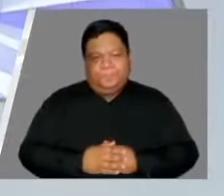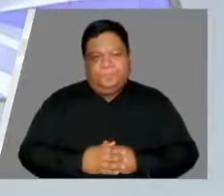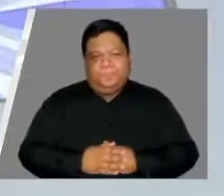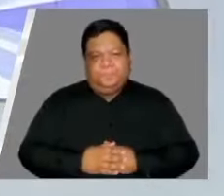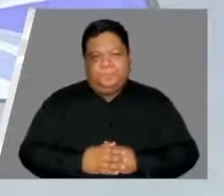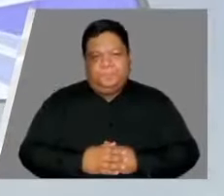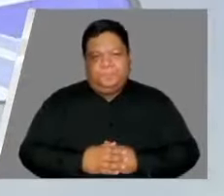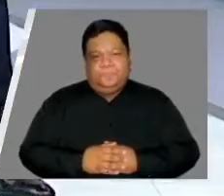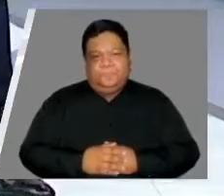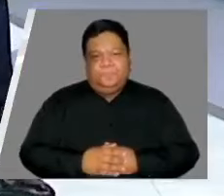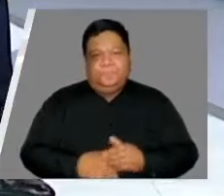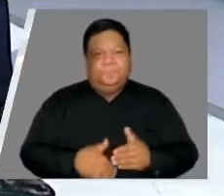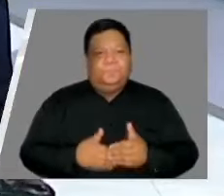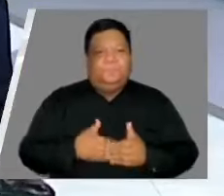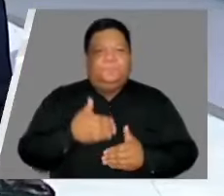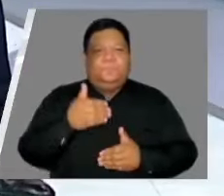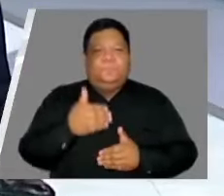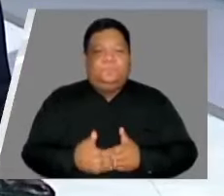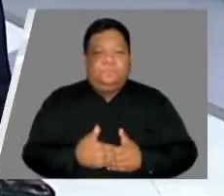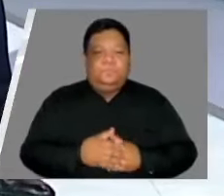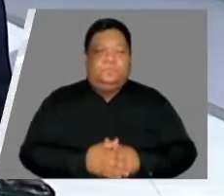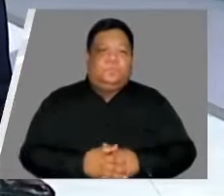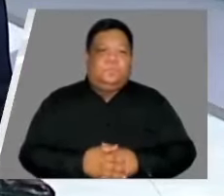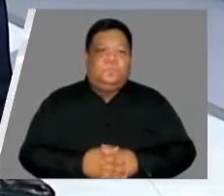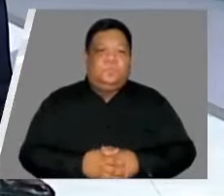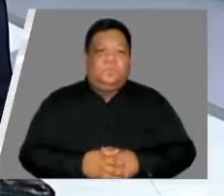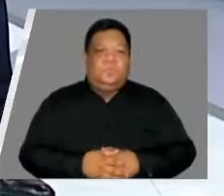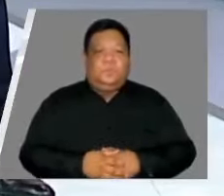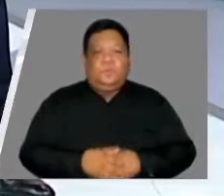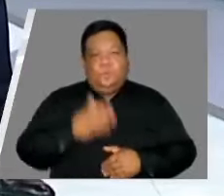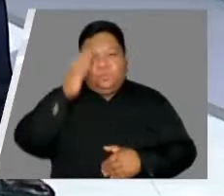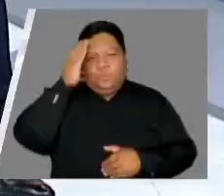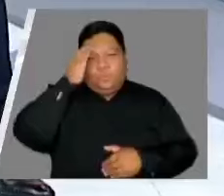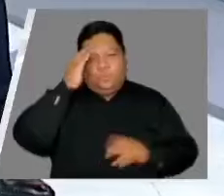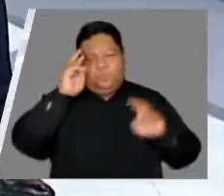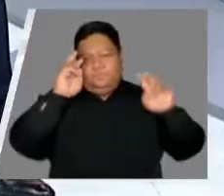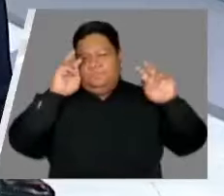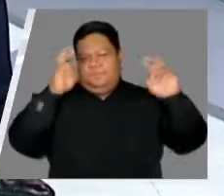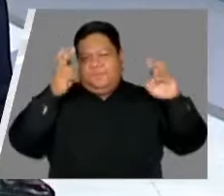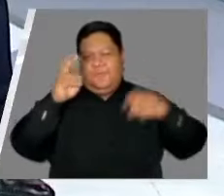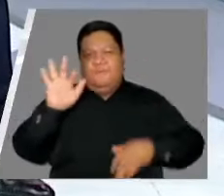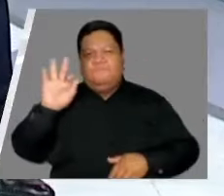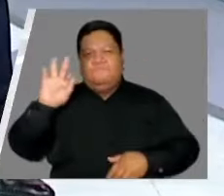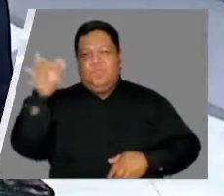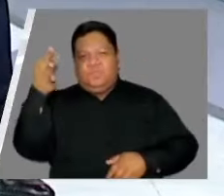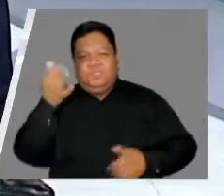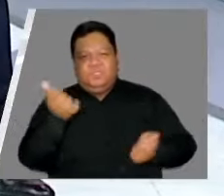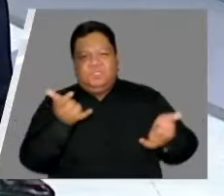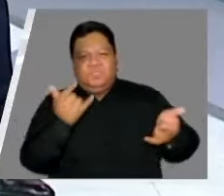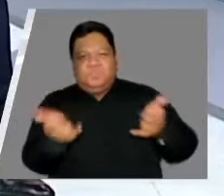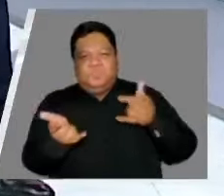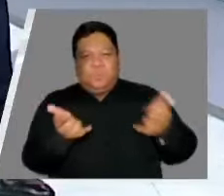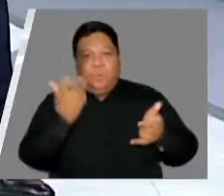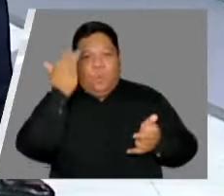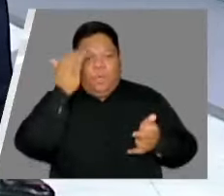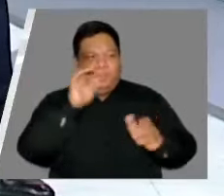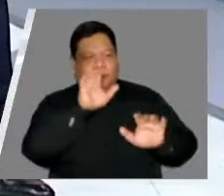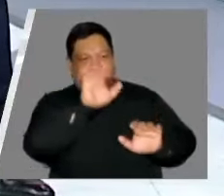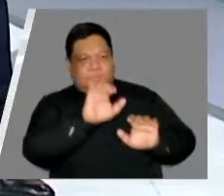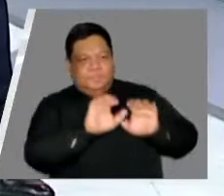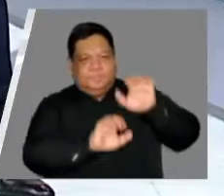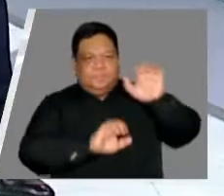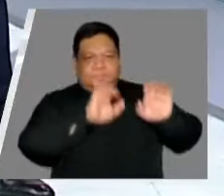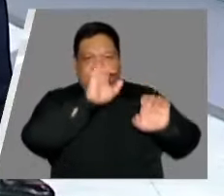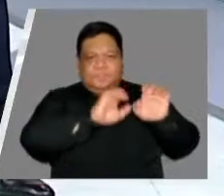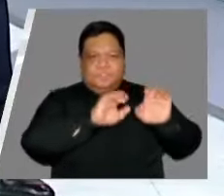Inaresto sa Makati ang teleguri ang French Spider-Man kasunod ng kanyang pag-akyat sa isang gusali. Ang ginawa niya ito, may kaugnayan daw sa